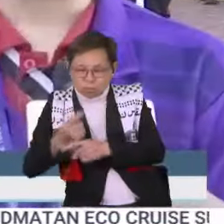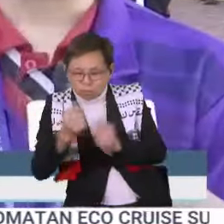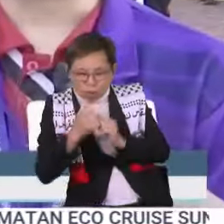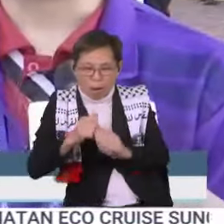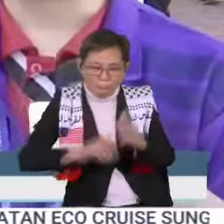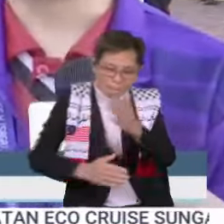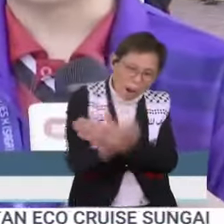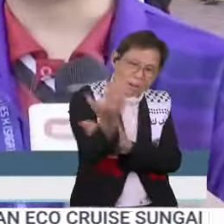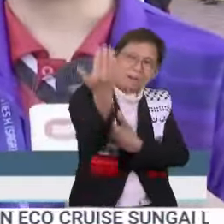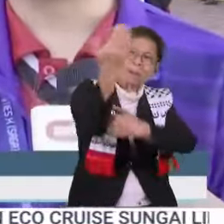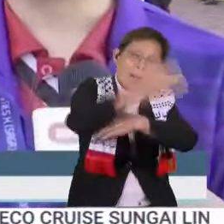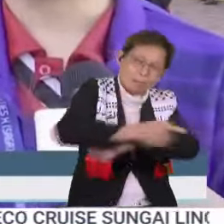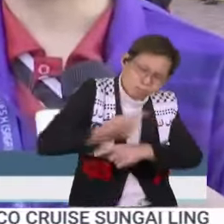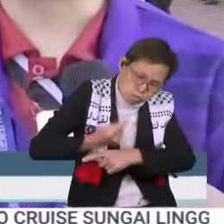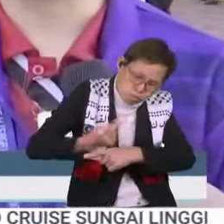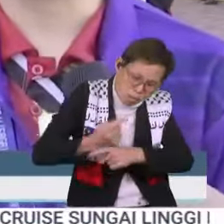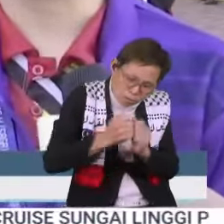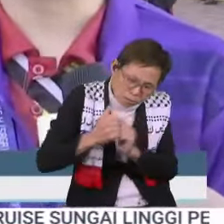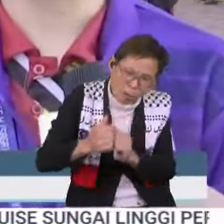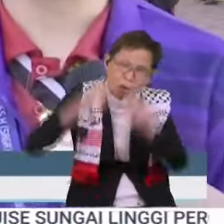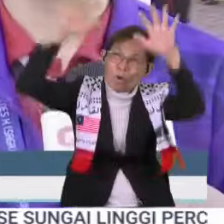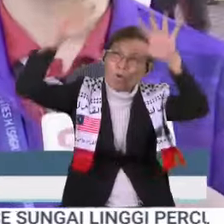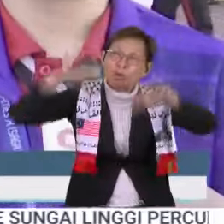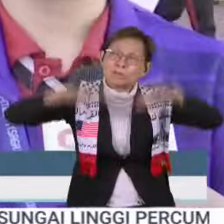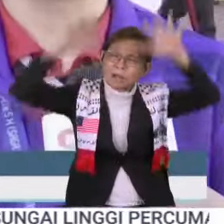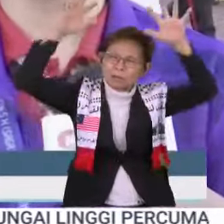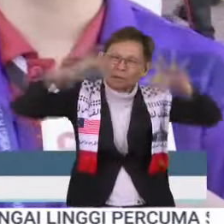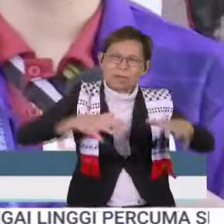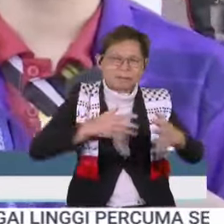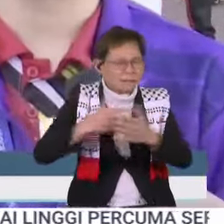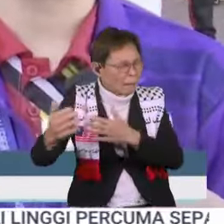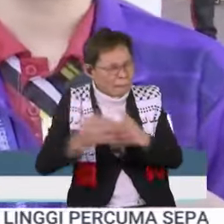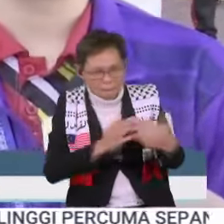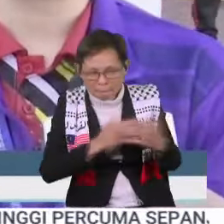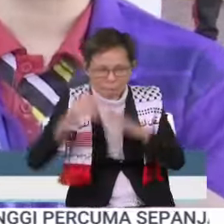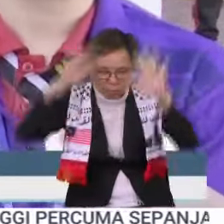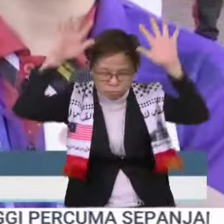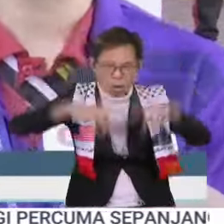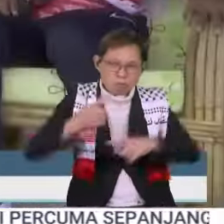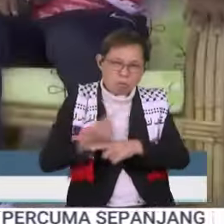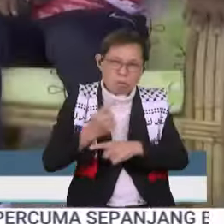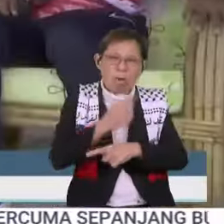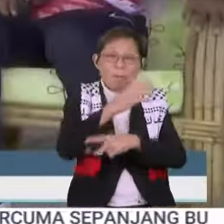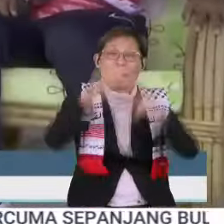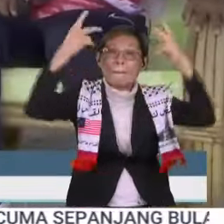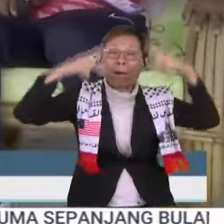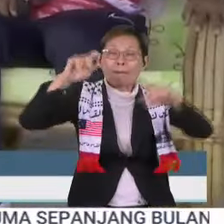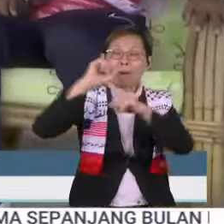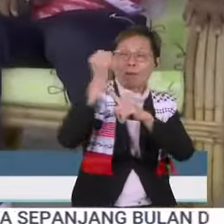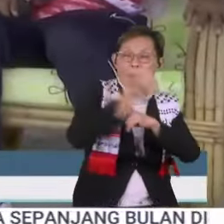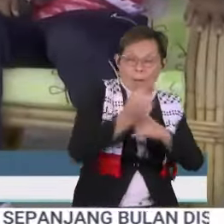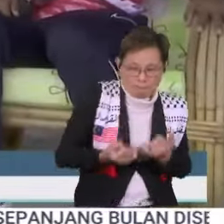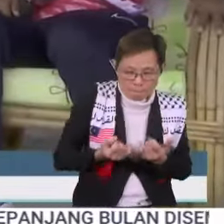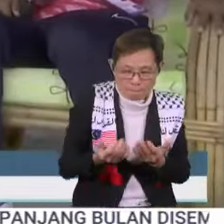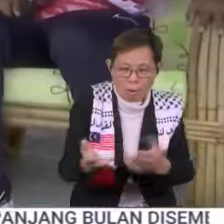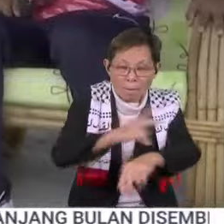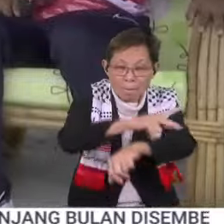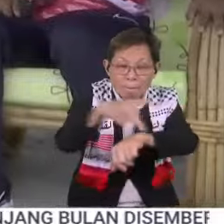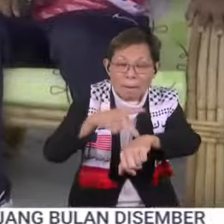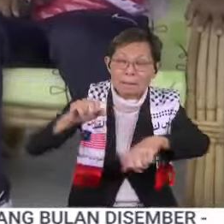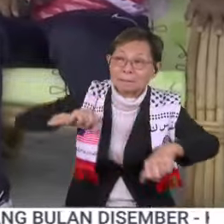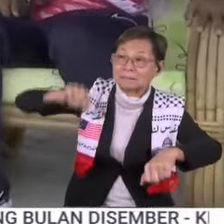dari pagi sampai petang begitu hujan tu semua tu kami sanggup jugalah. Sementara itu, Presiden Persatuan Bowling Padang